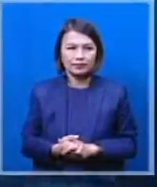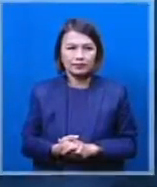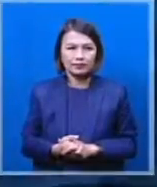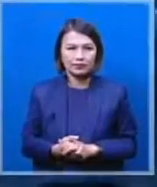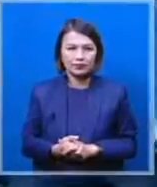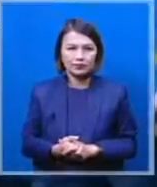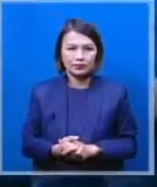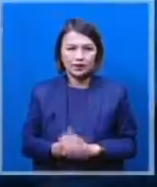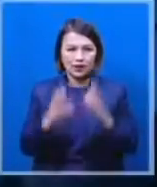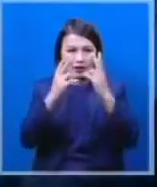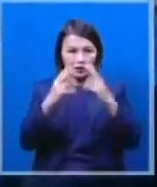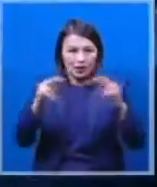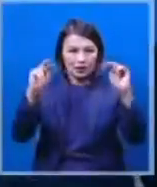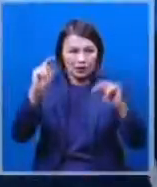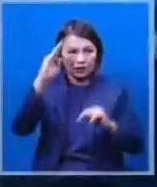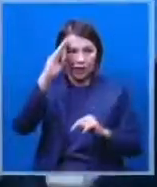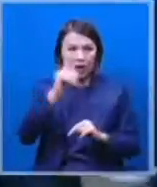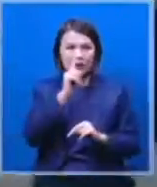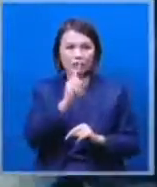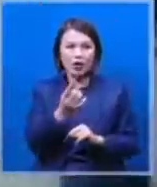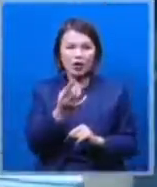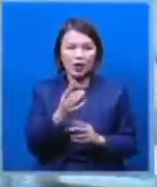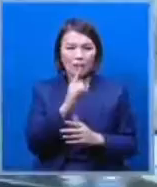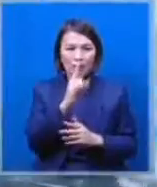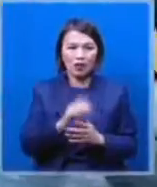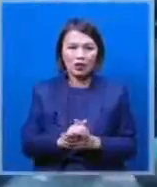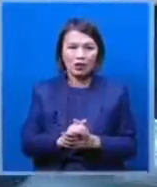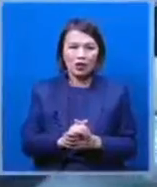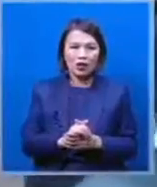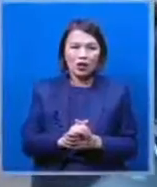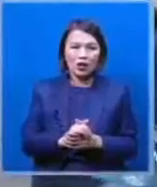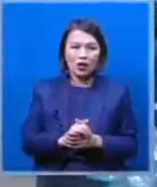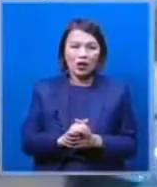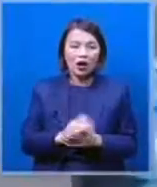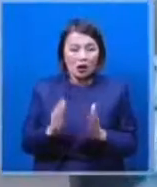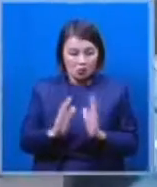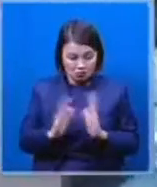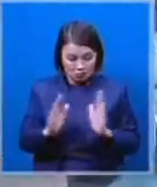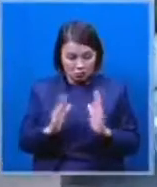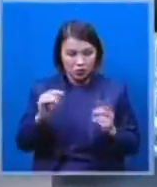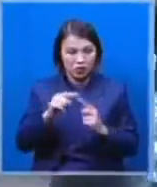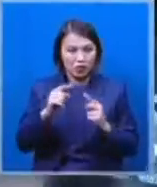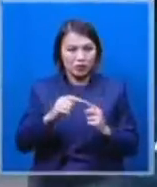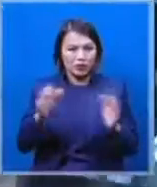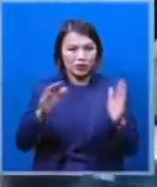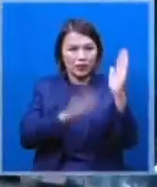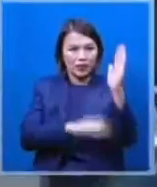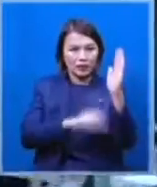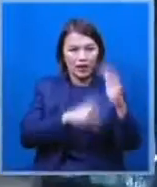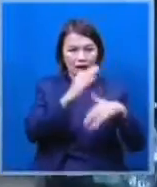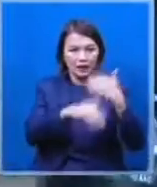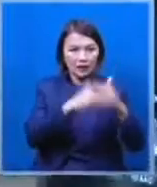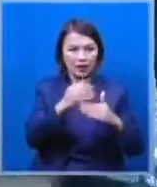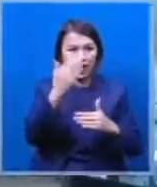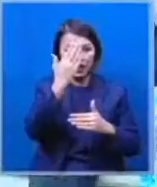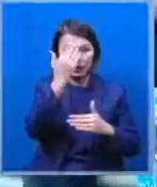ค่ะนายกรัฐมนตรีบอกเลยนะคะบอกว่าพอใจสำหรับภาพรวมในการพัฒนาพื้นที่ภาคใต้เพราะว่าทุกคนคาดหวังกับรัฐบ